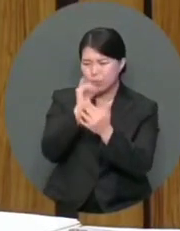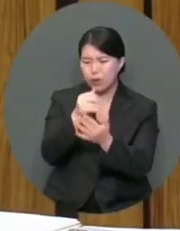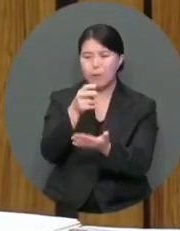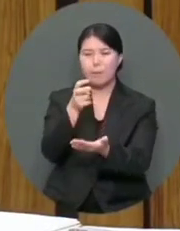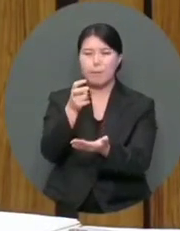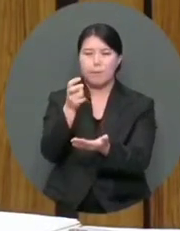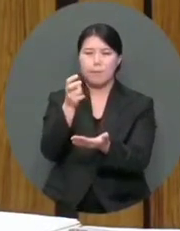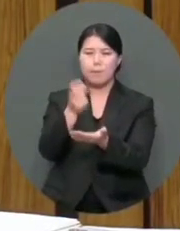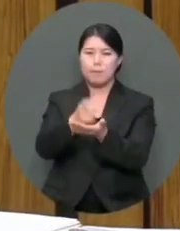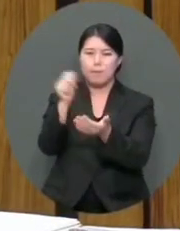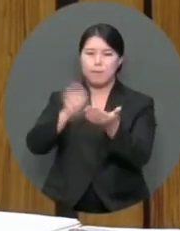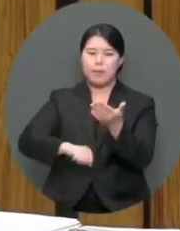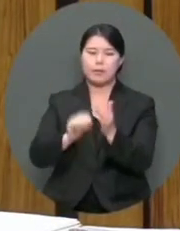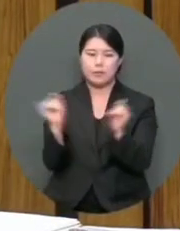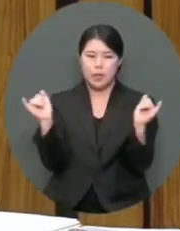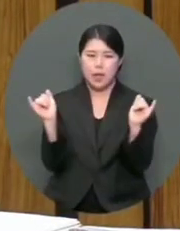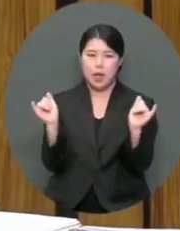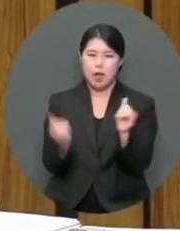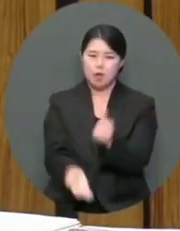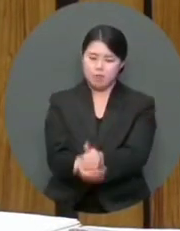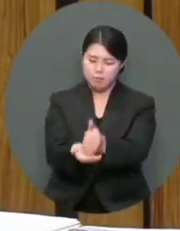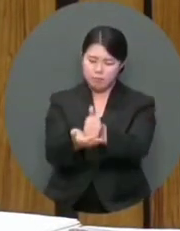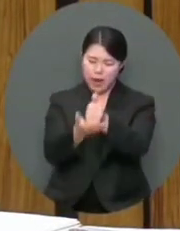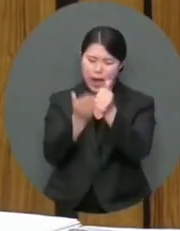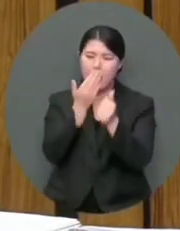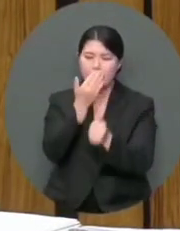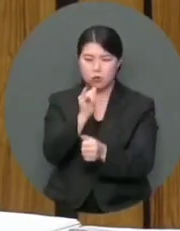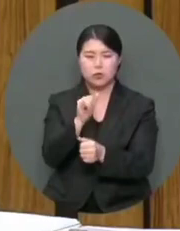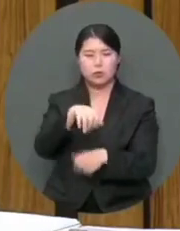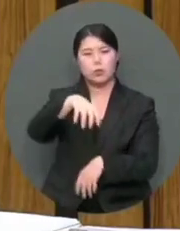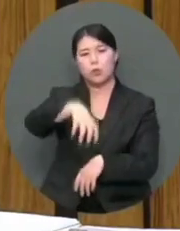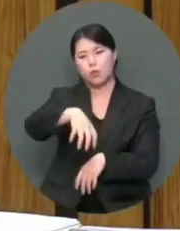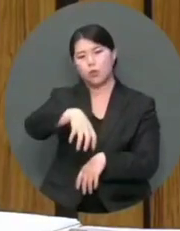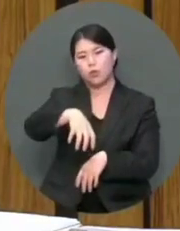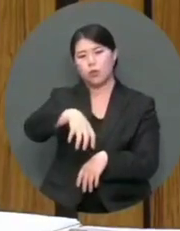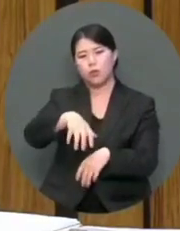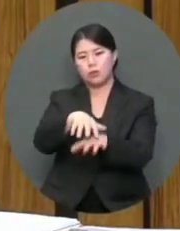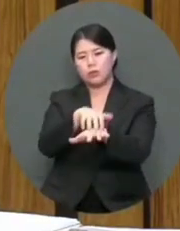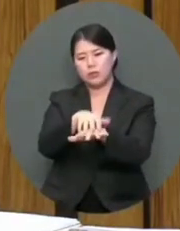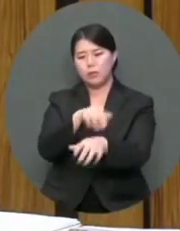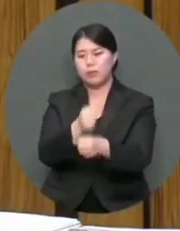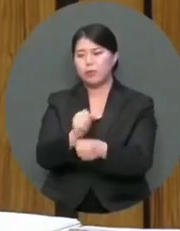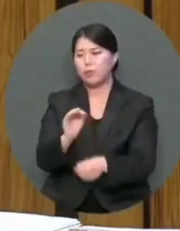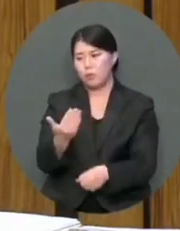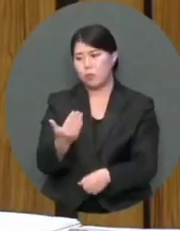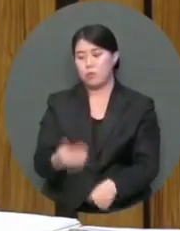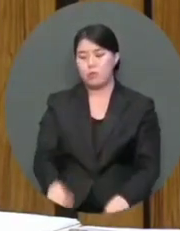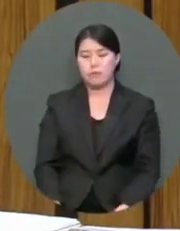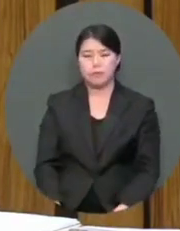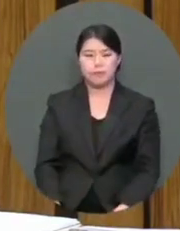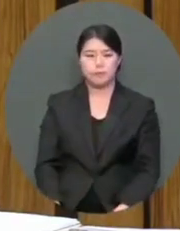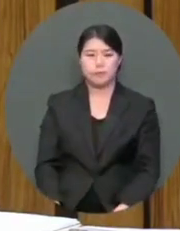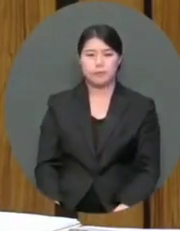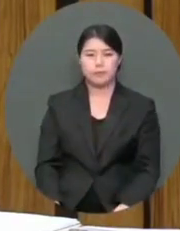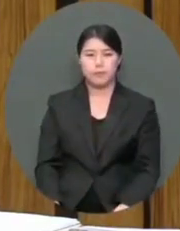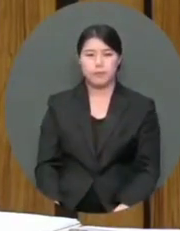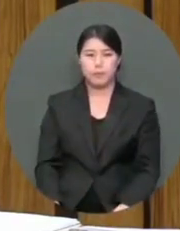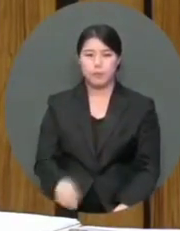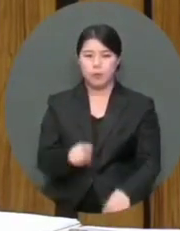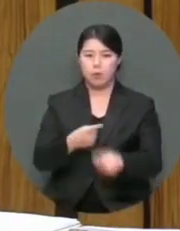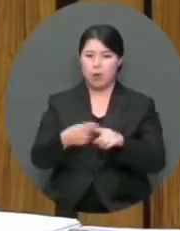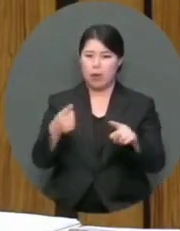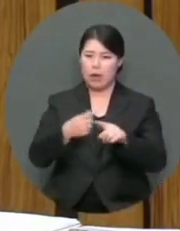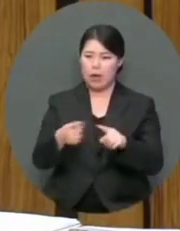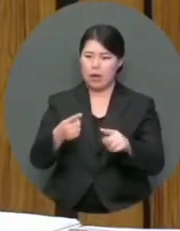판사가 우대를 받는 법원 내에서 우대를 받는 그런 체제를 갖춰야 됩니다. 아, 그거